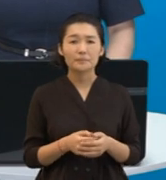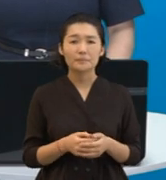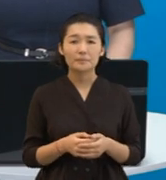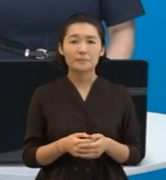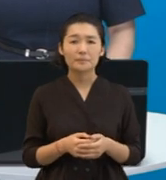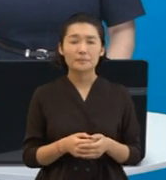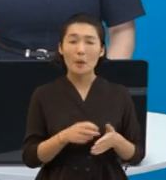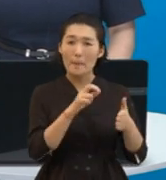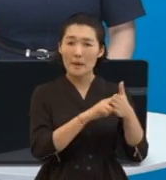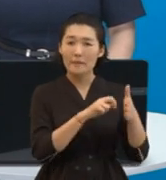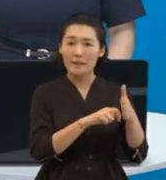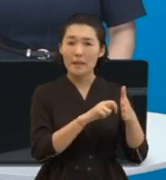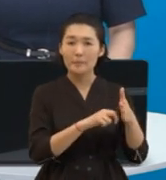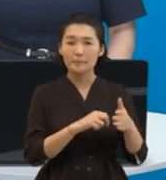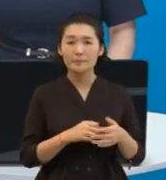проверяем